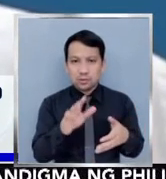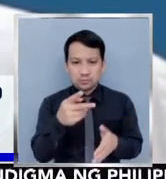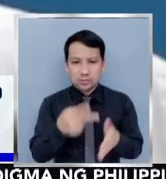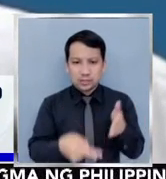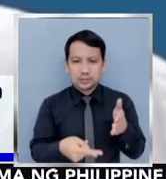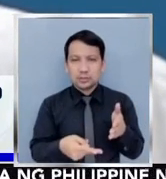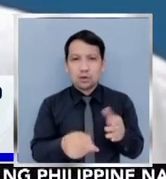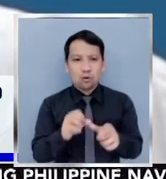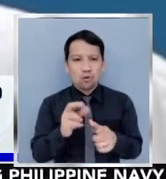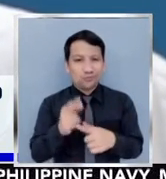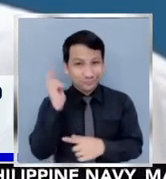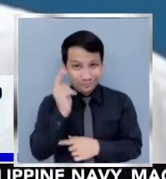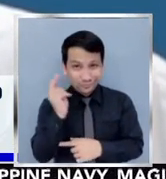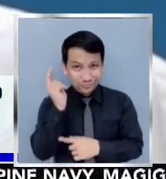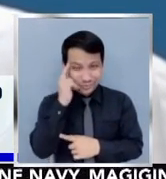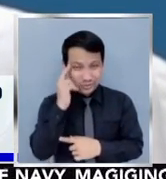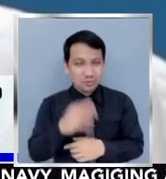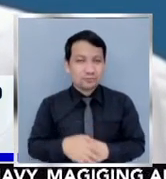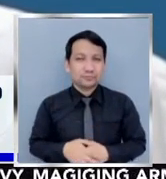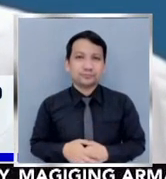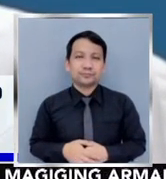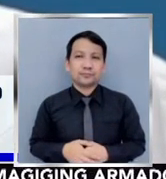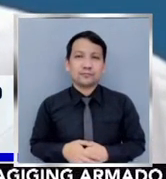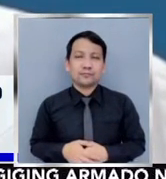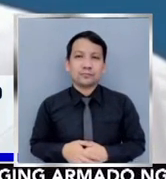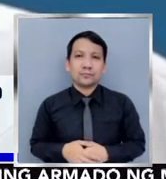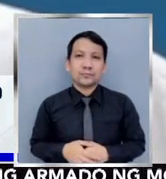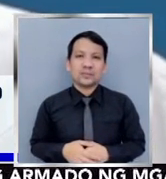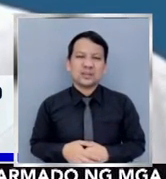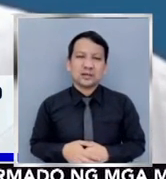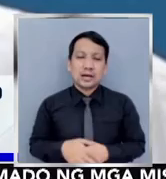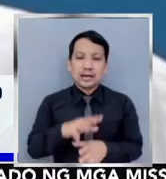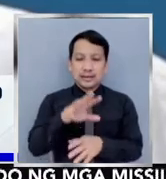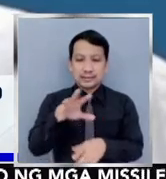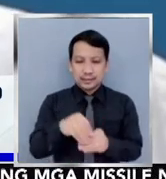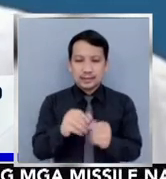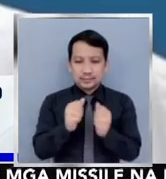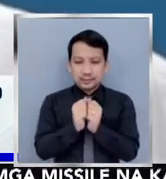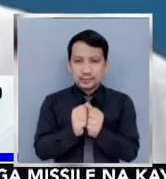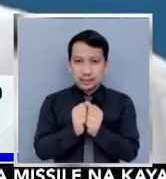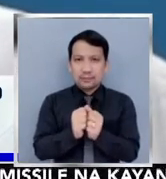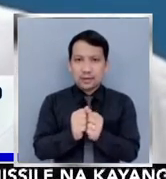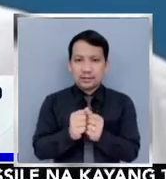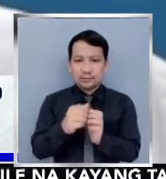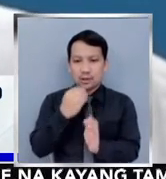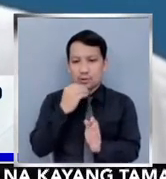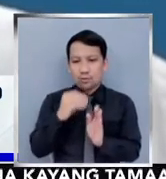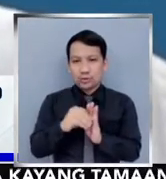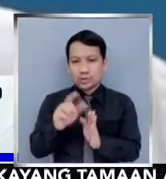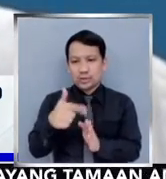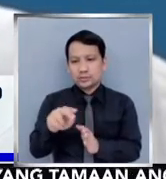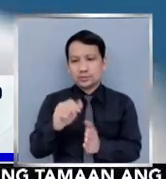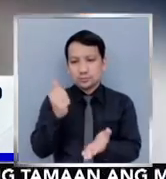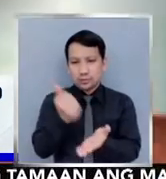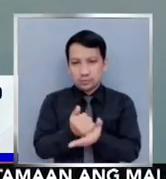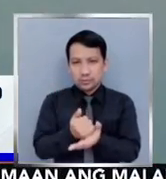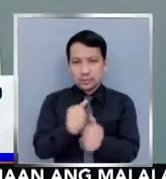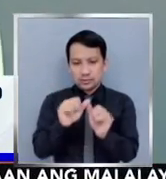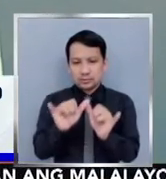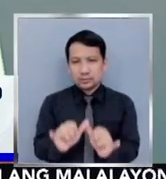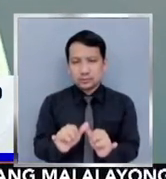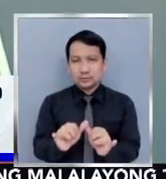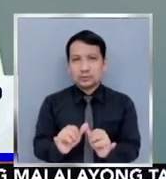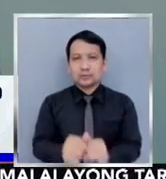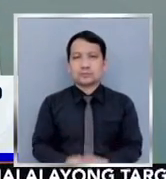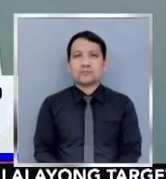reason whatsoever, including under any kind of ordinance, accreditation system, or scheme. Sabi